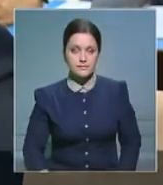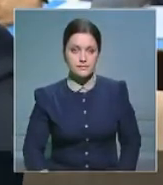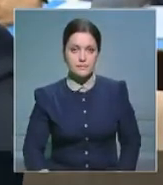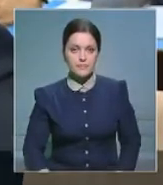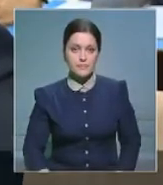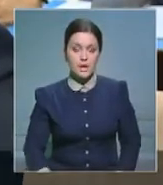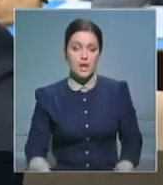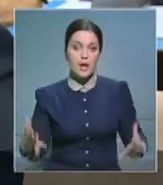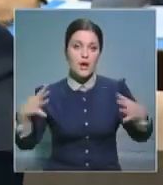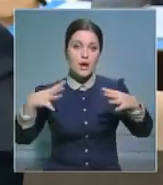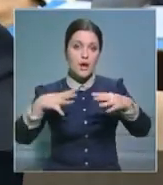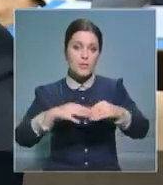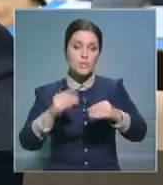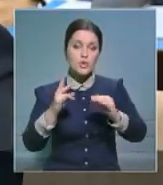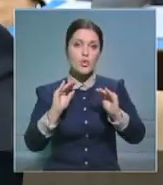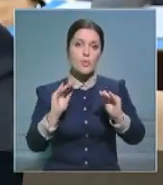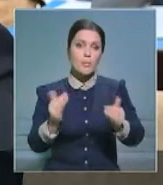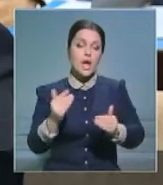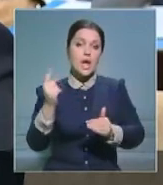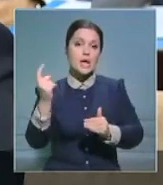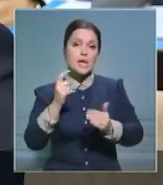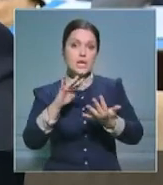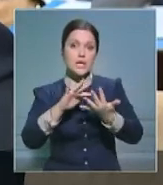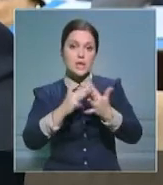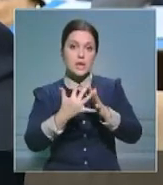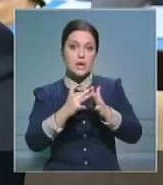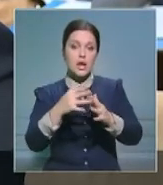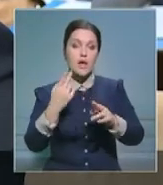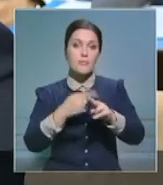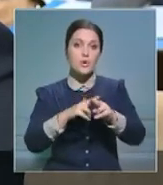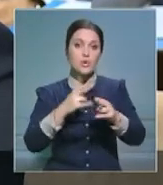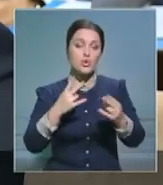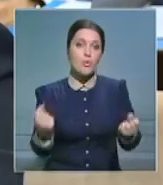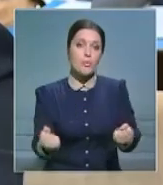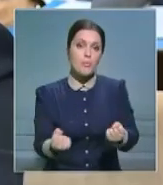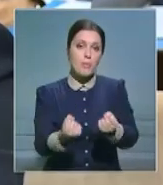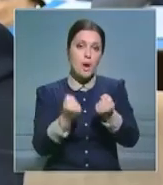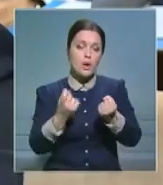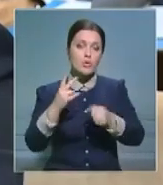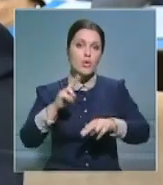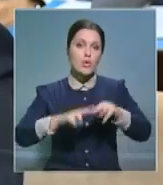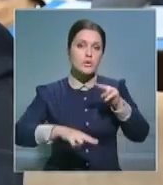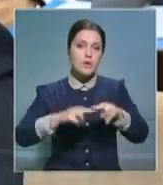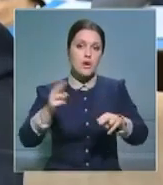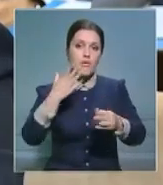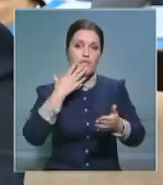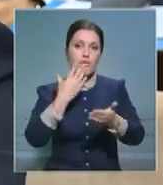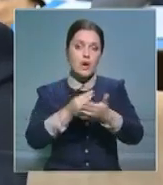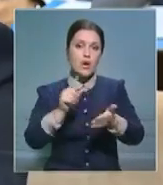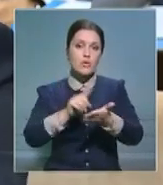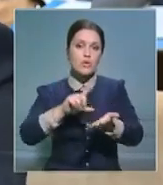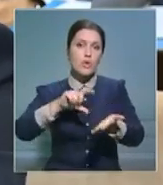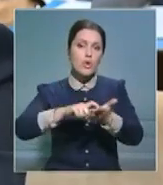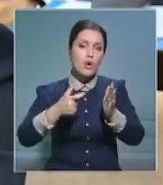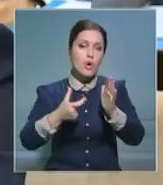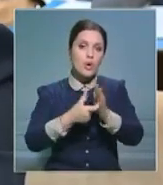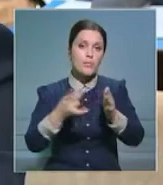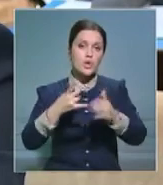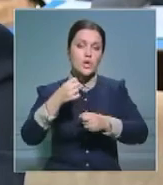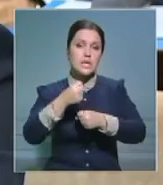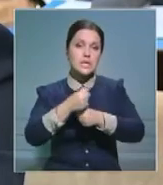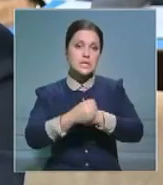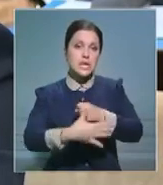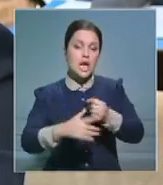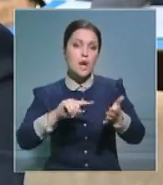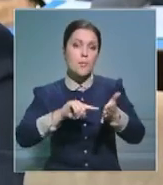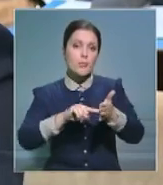Кроме кооперации мелких хозяйств, государство должно оказать поддержку по созданию инфраструктуры для мелких фермеров. Необходимо предусмотреть централизованные